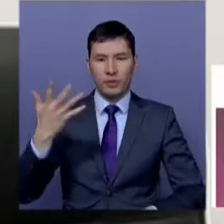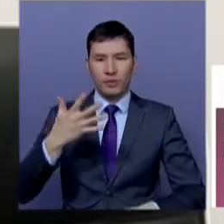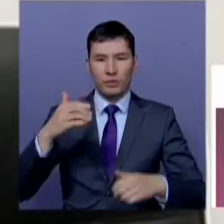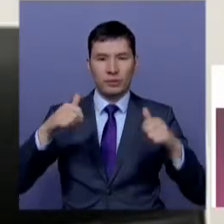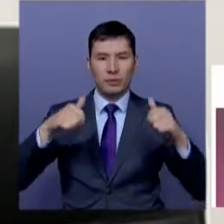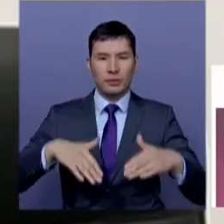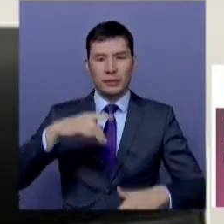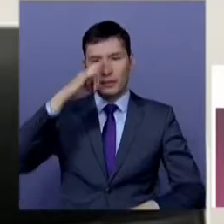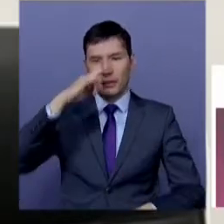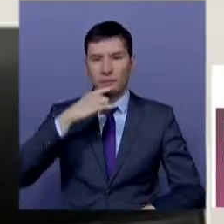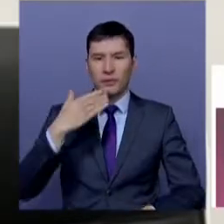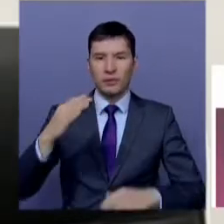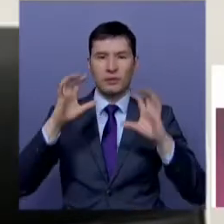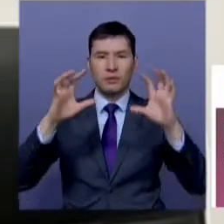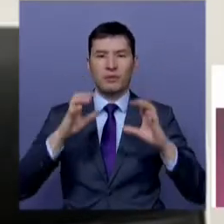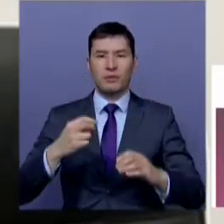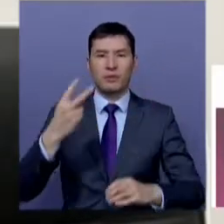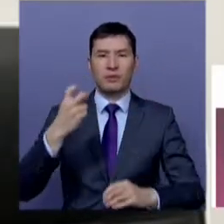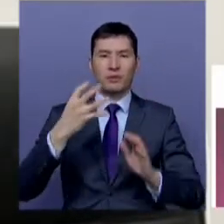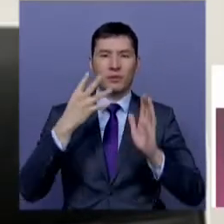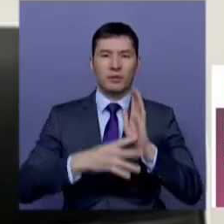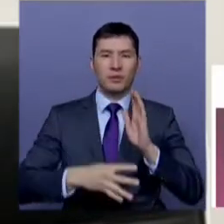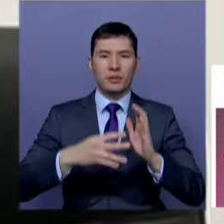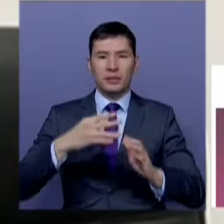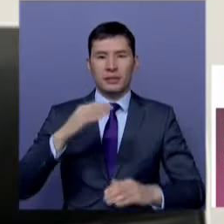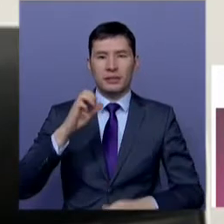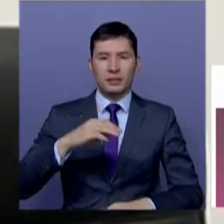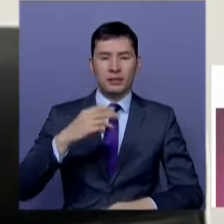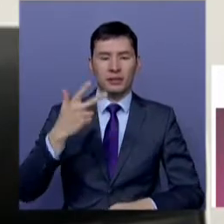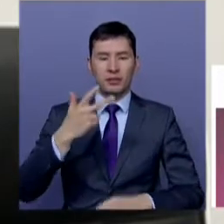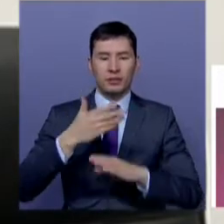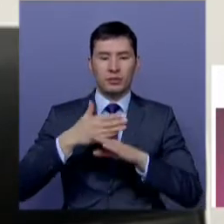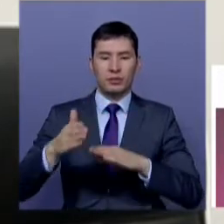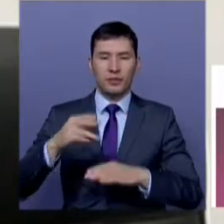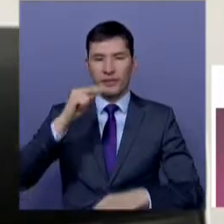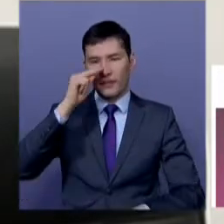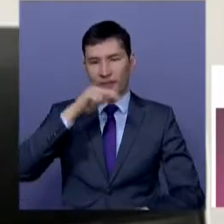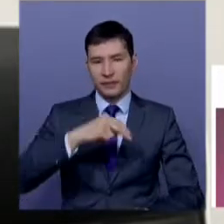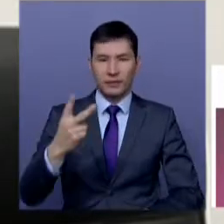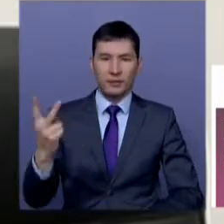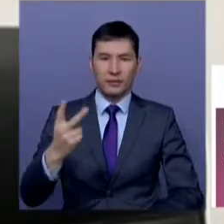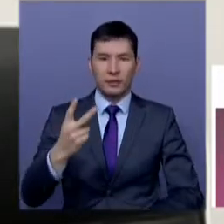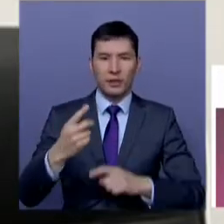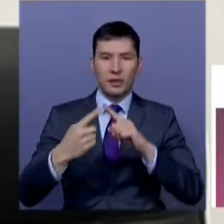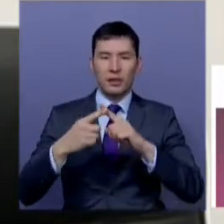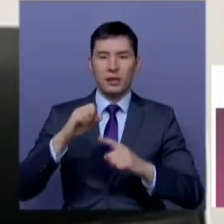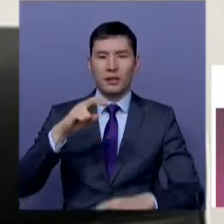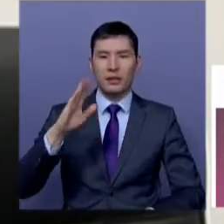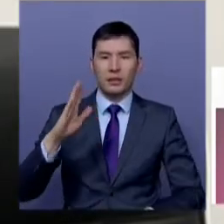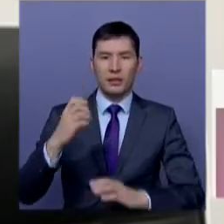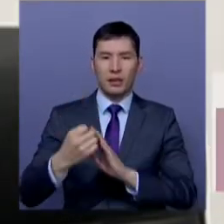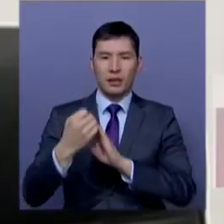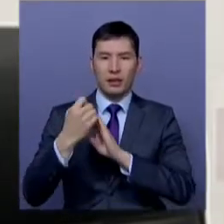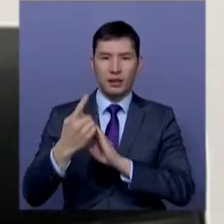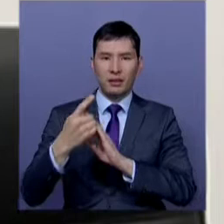Республикасының қылмыстық кодексінің 293-ші баптың 2-ші тармағы бойынша кінәлі деп танылып, Дінмұхамед Әлікеев 11 жыл 3